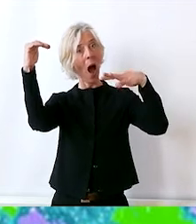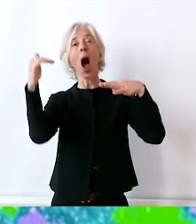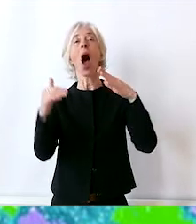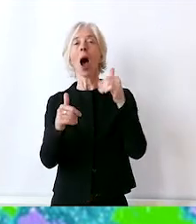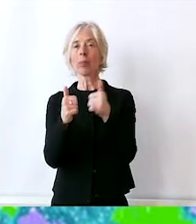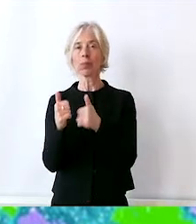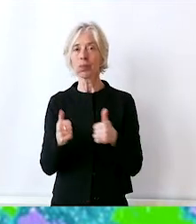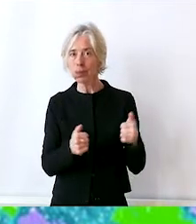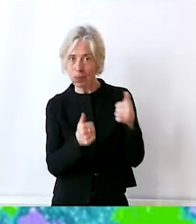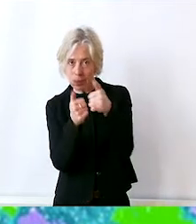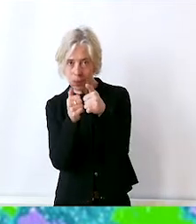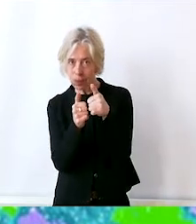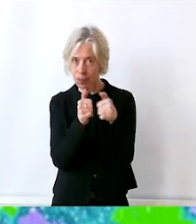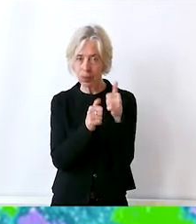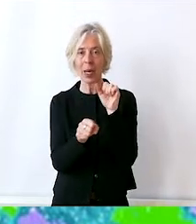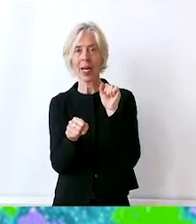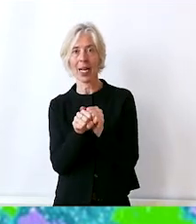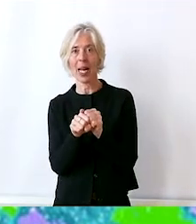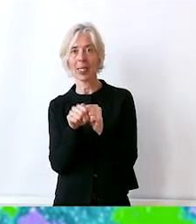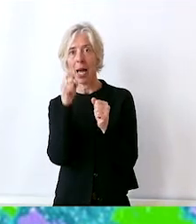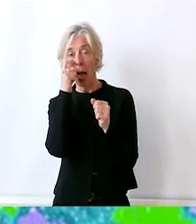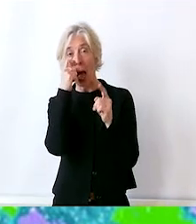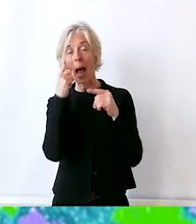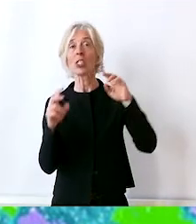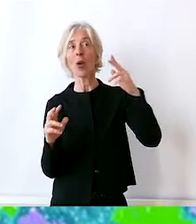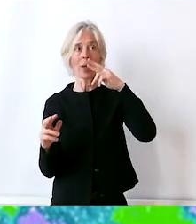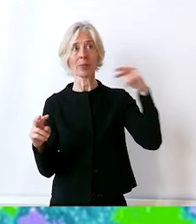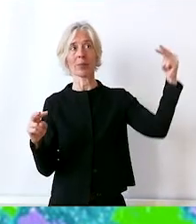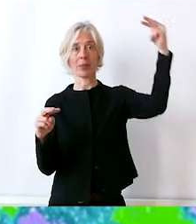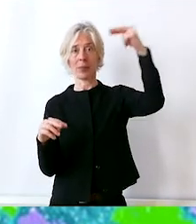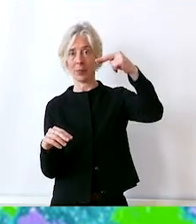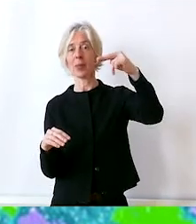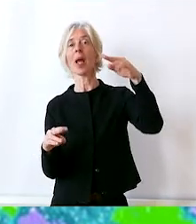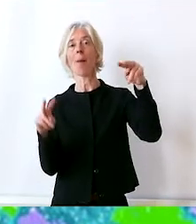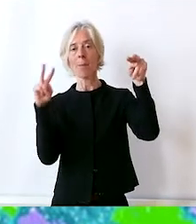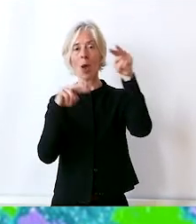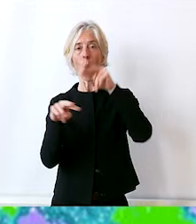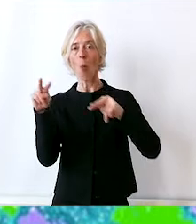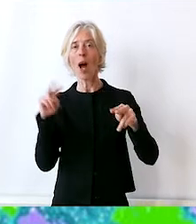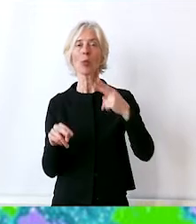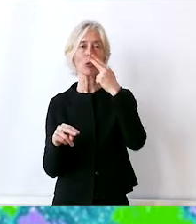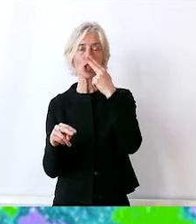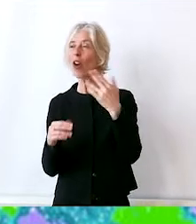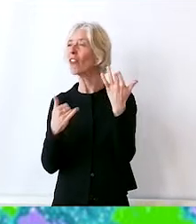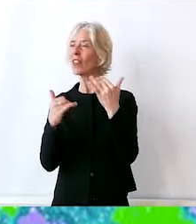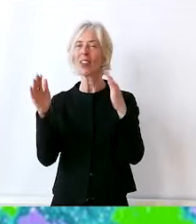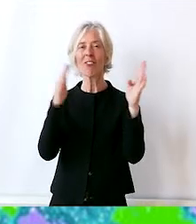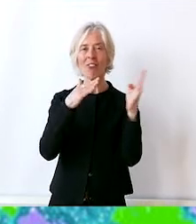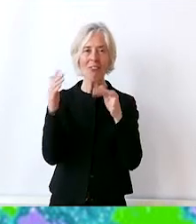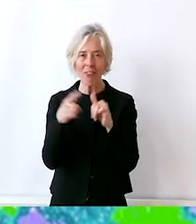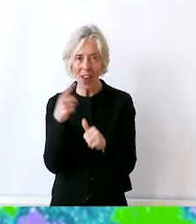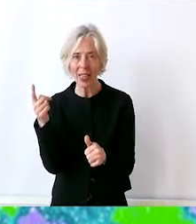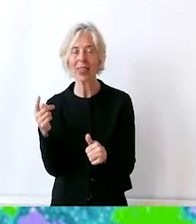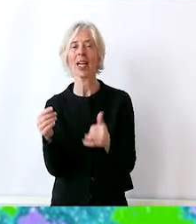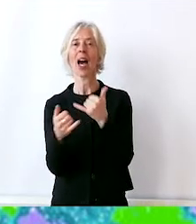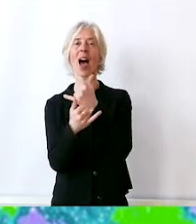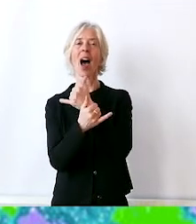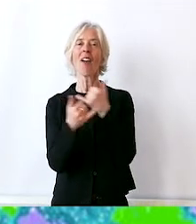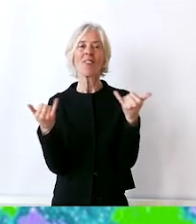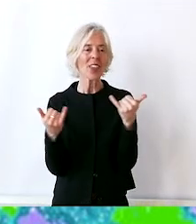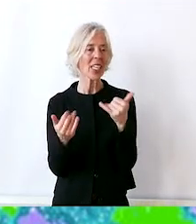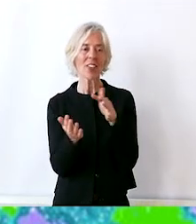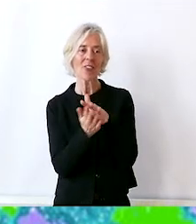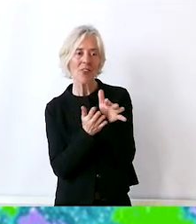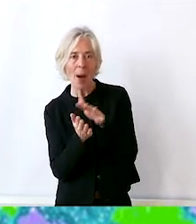Player ins Spiel, und es ist extrem wichtig zu wissen, wie ist das Wetter, wo wird gerade viel